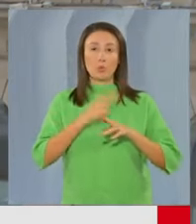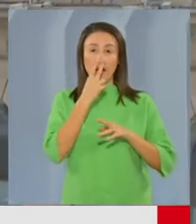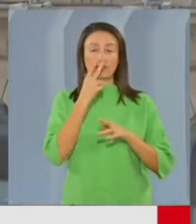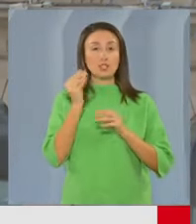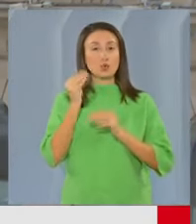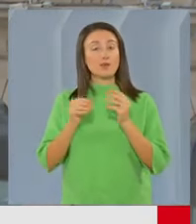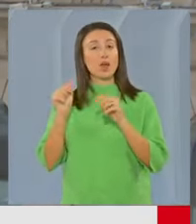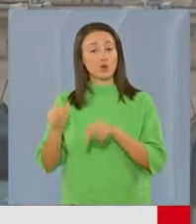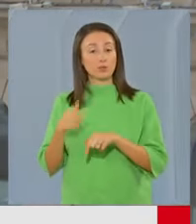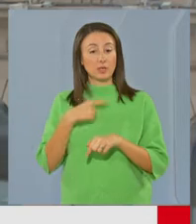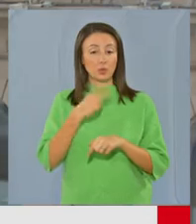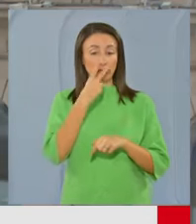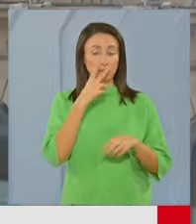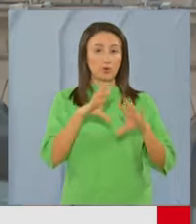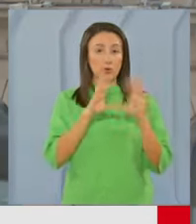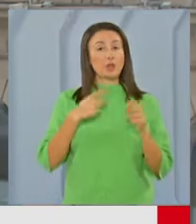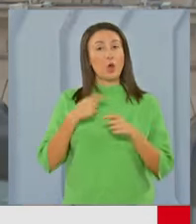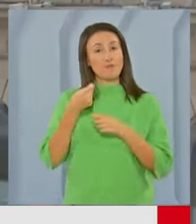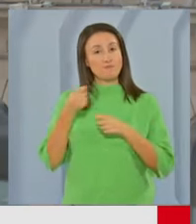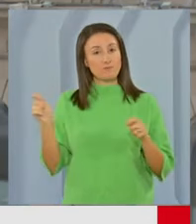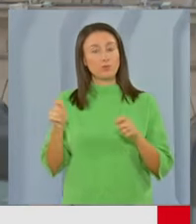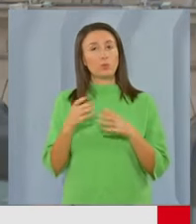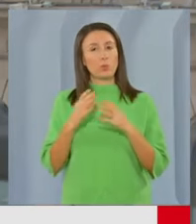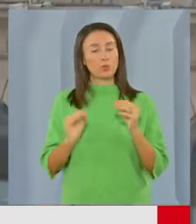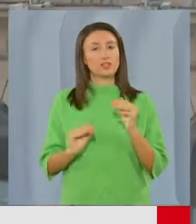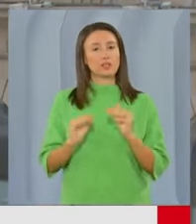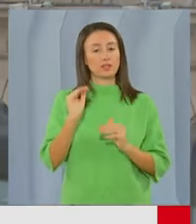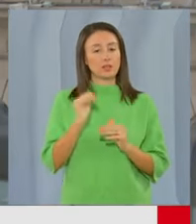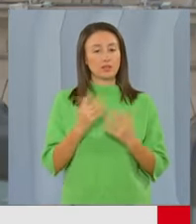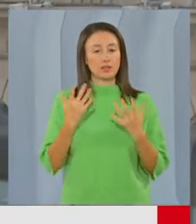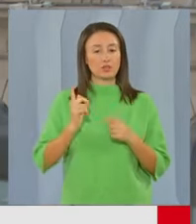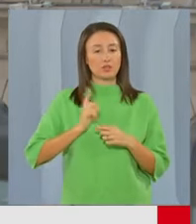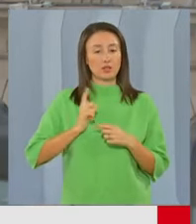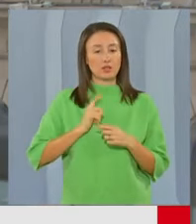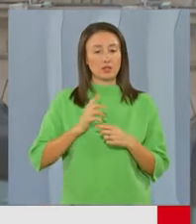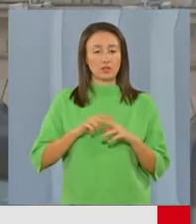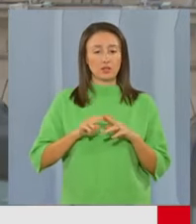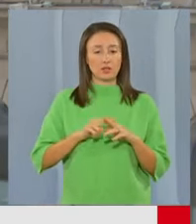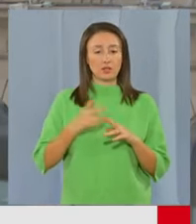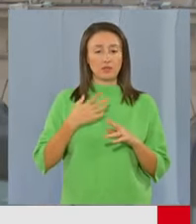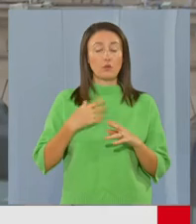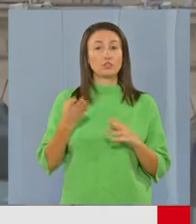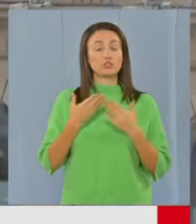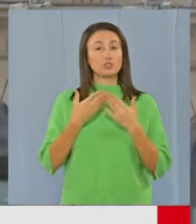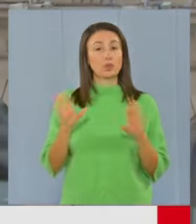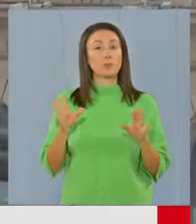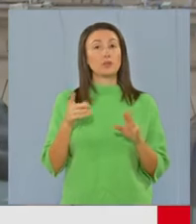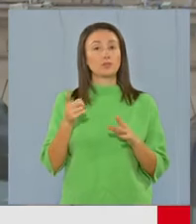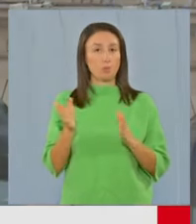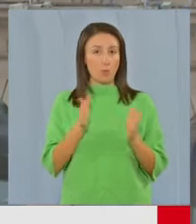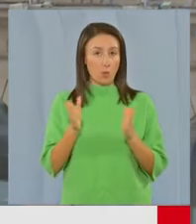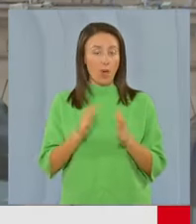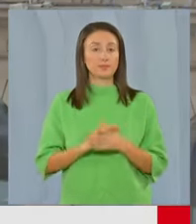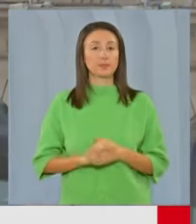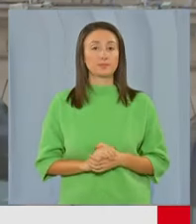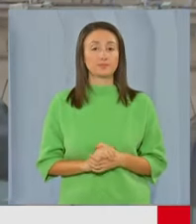situația Acum ne uităm România are o inflație în continuare foarte ridicată la ce să ne așteptăm cum vor proceda românii cum vor aborda perioada asta